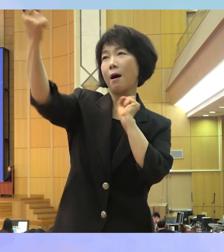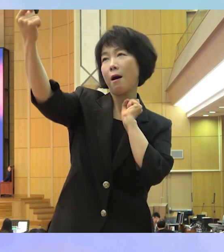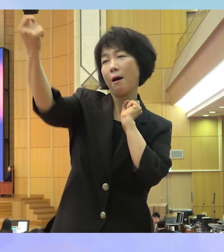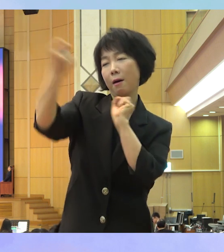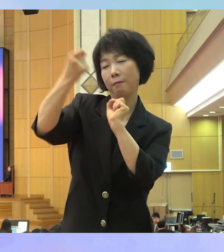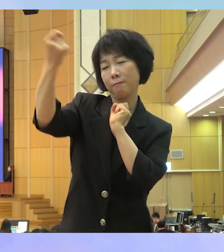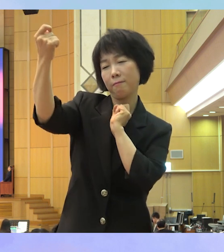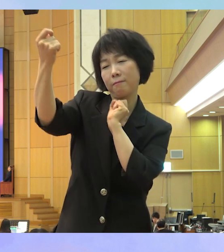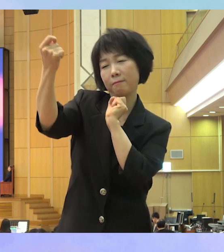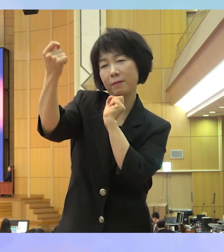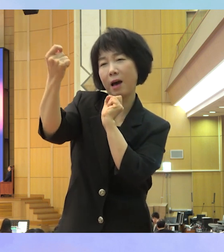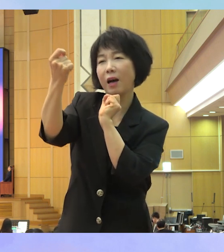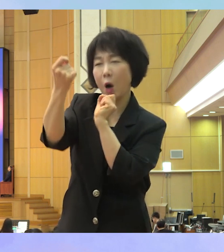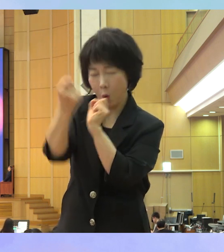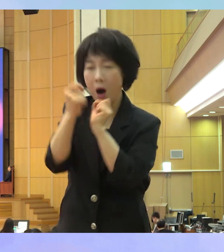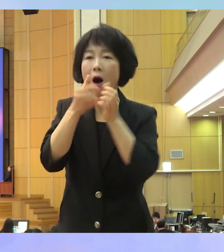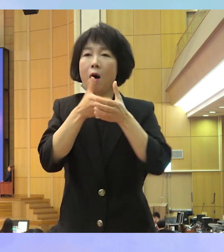날로